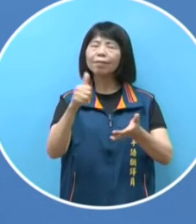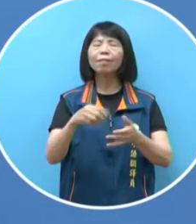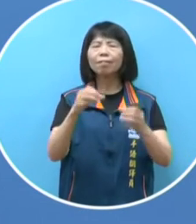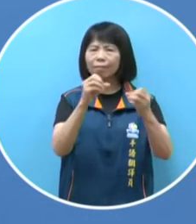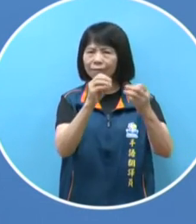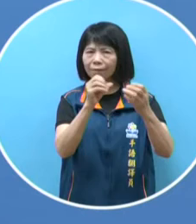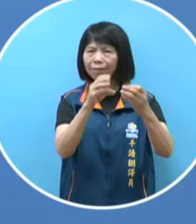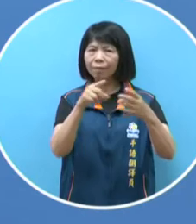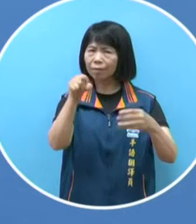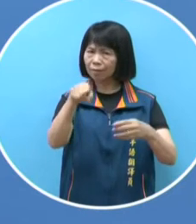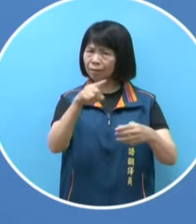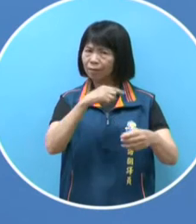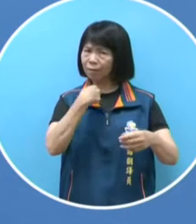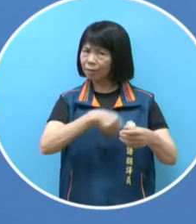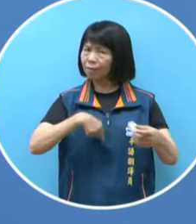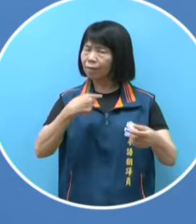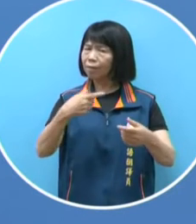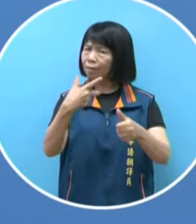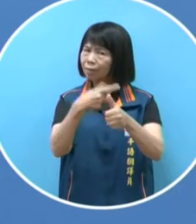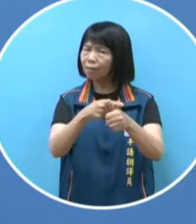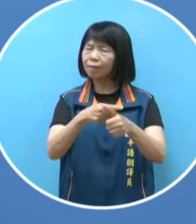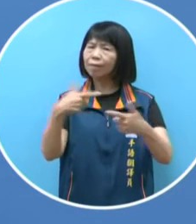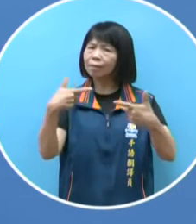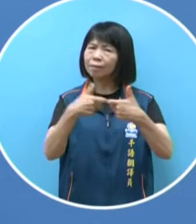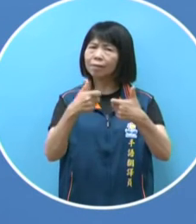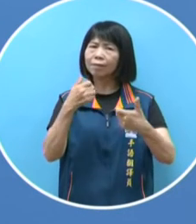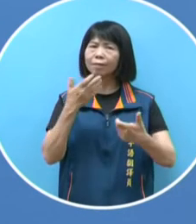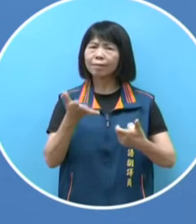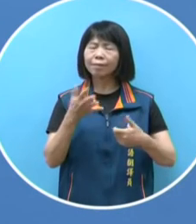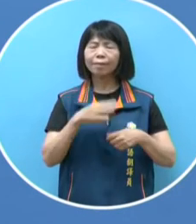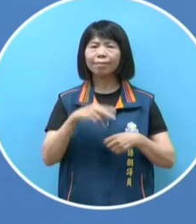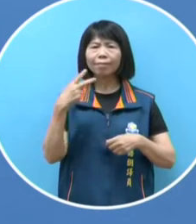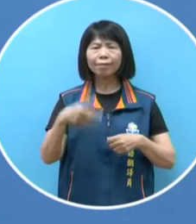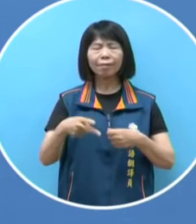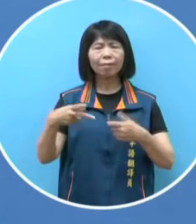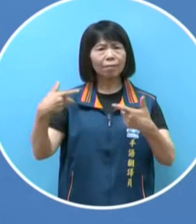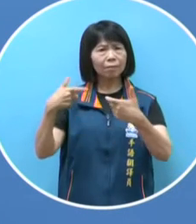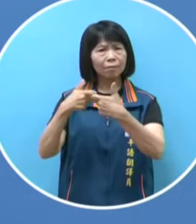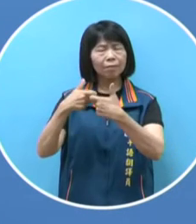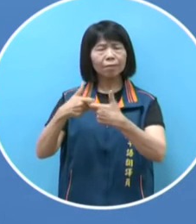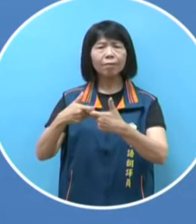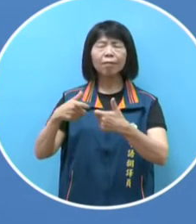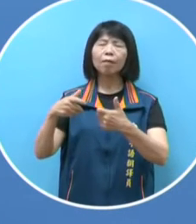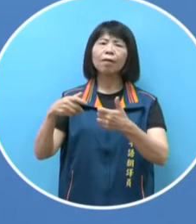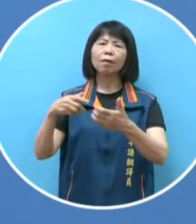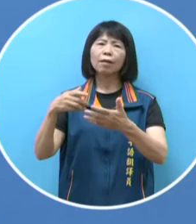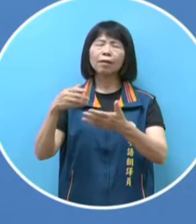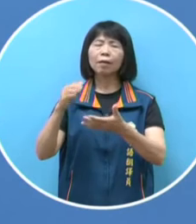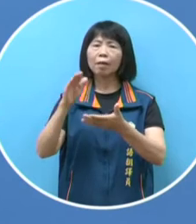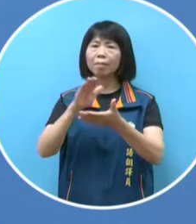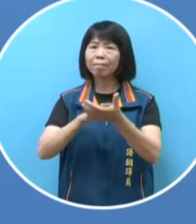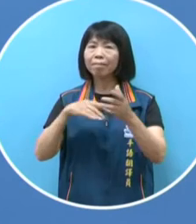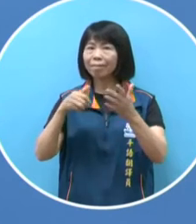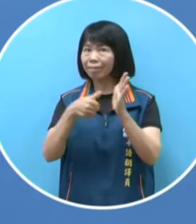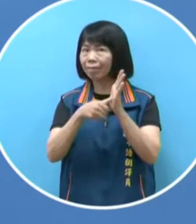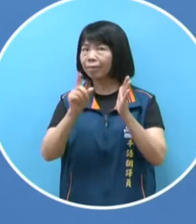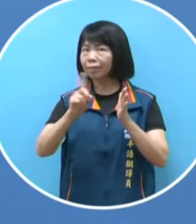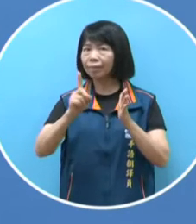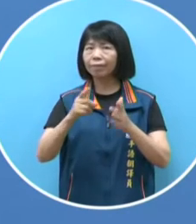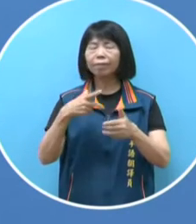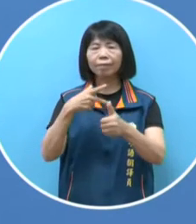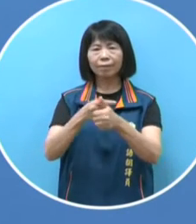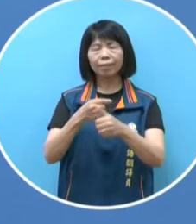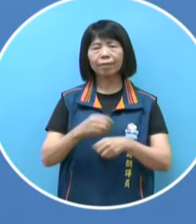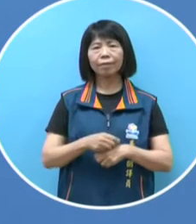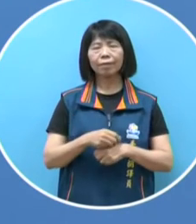论一下你是否适合打疫苗。或是你适合打什么样的疫苗，其实可以听医师的建议，然后来